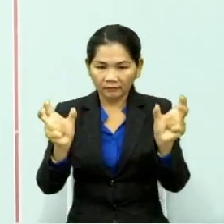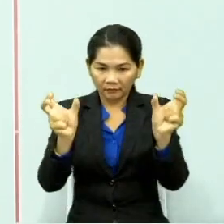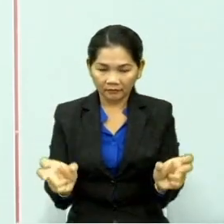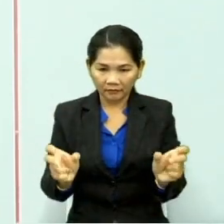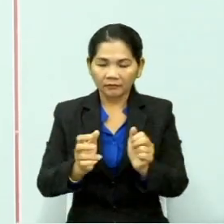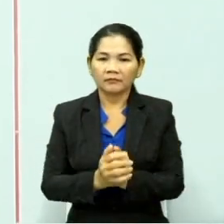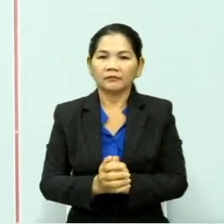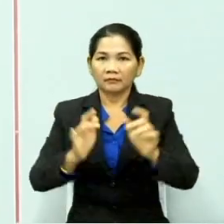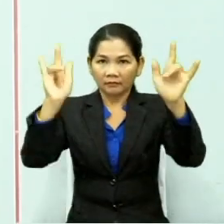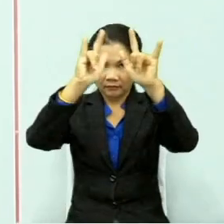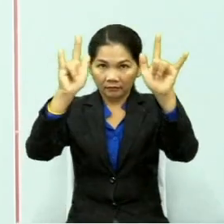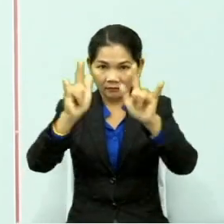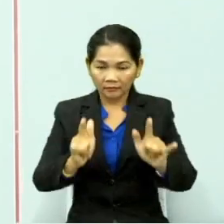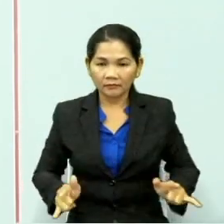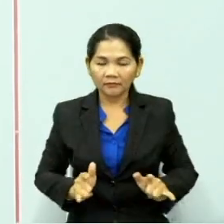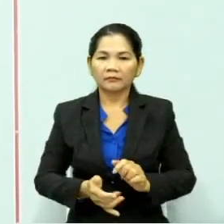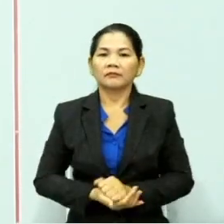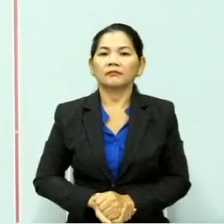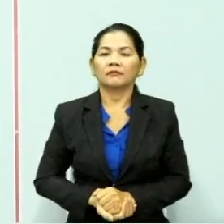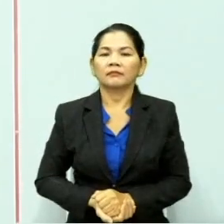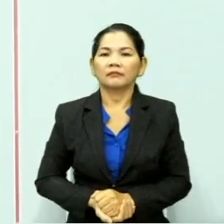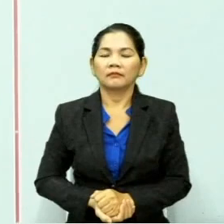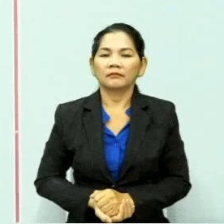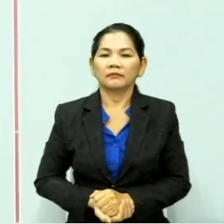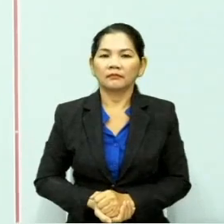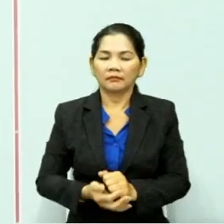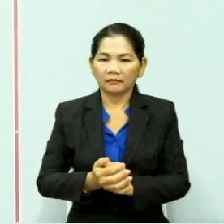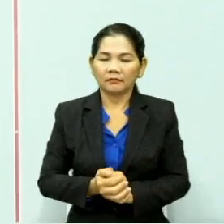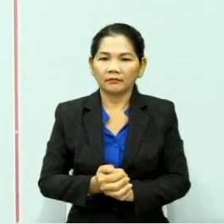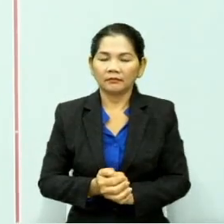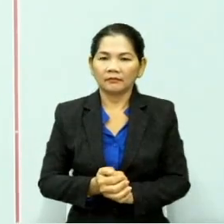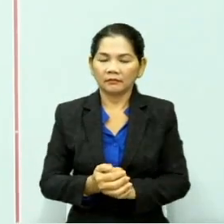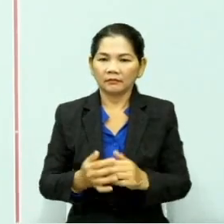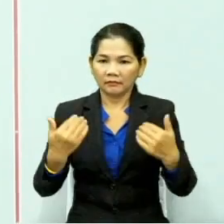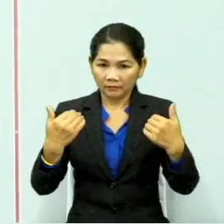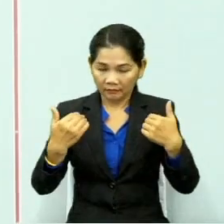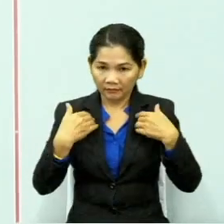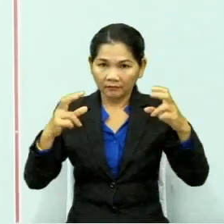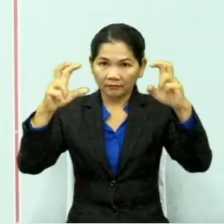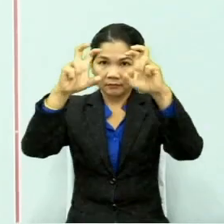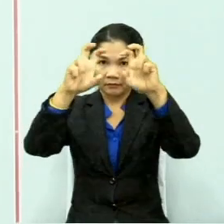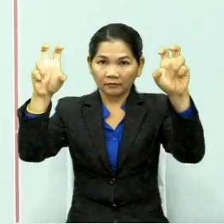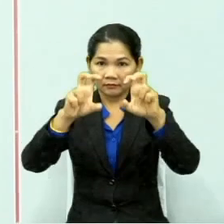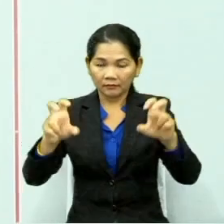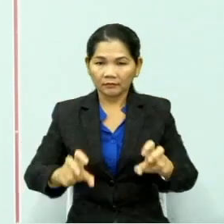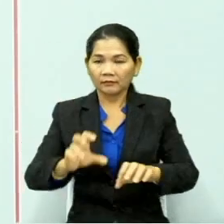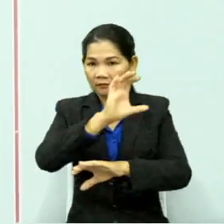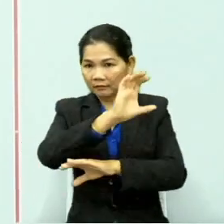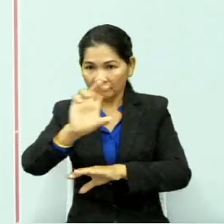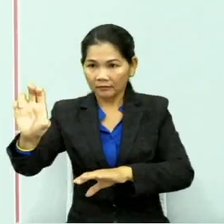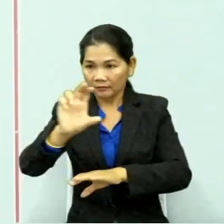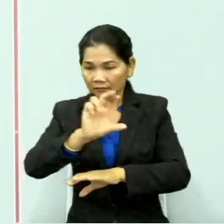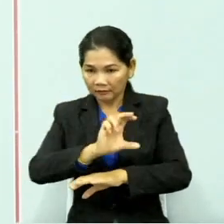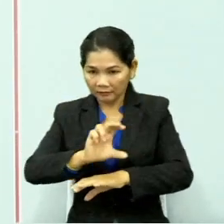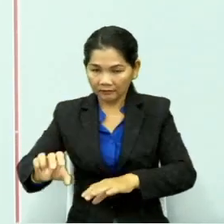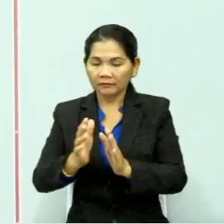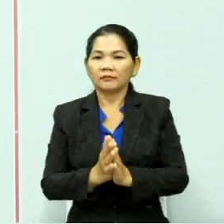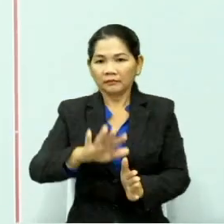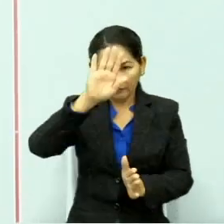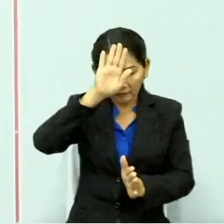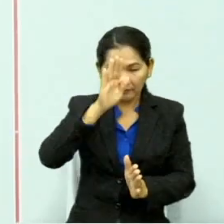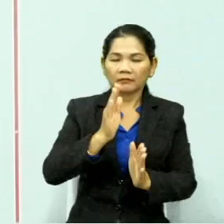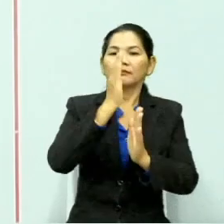bà xây trăm krong mê bon pro pay prea pan